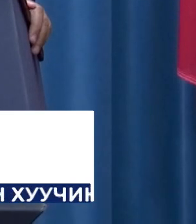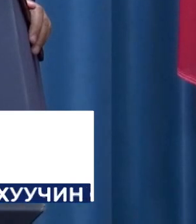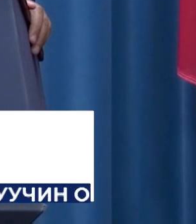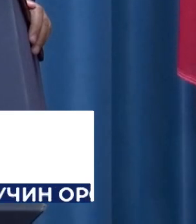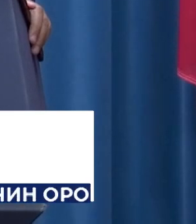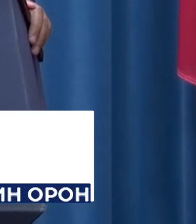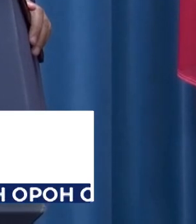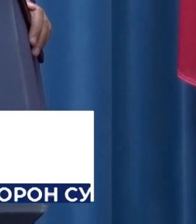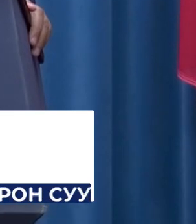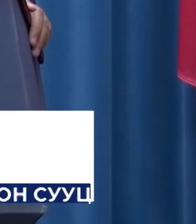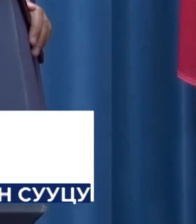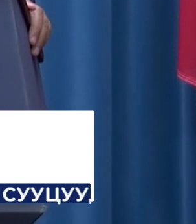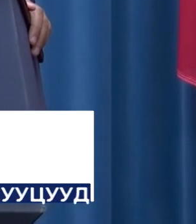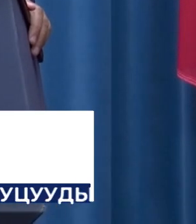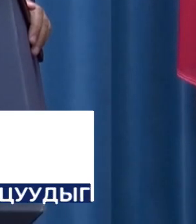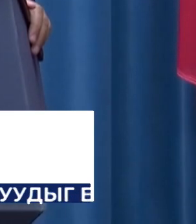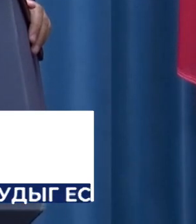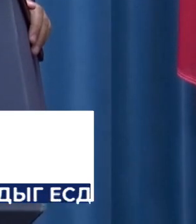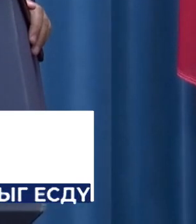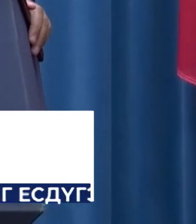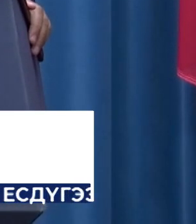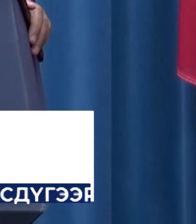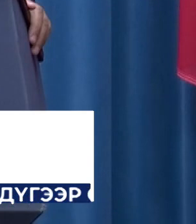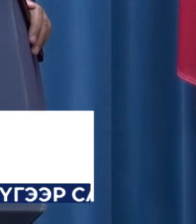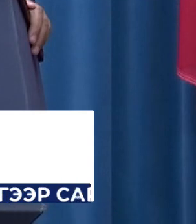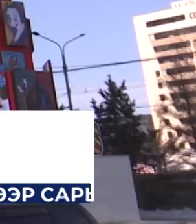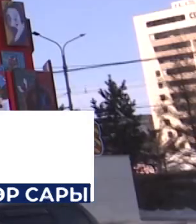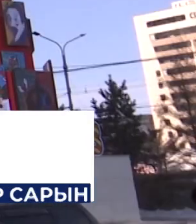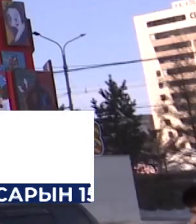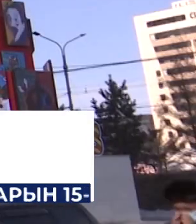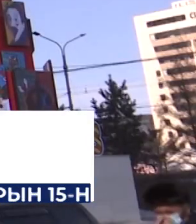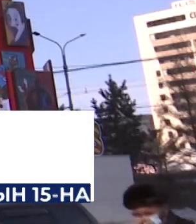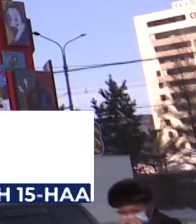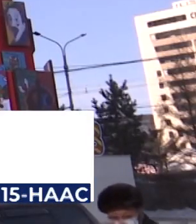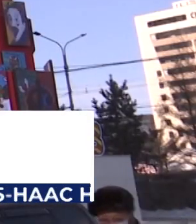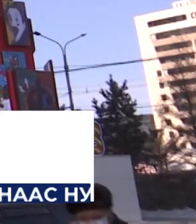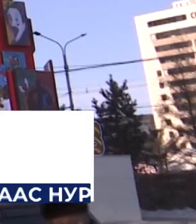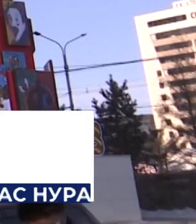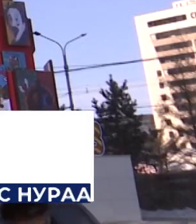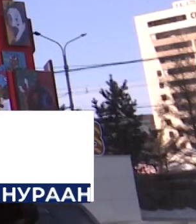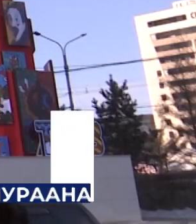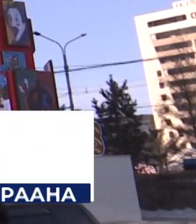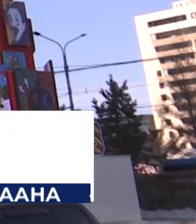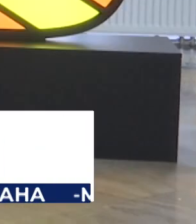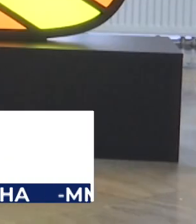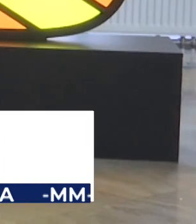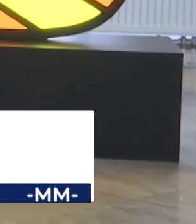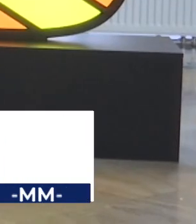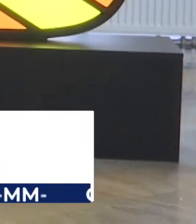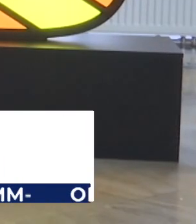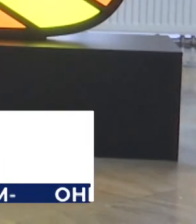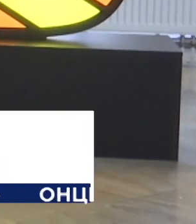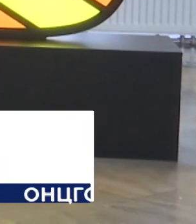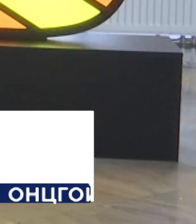эрчимжүүлэх тал дээр одоо сайд нарт үүрэг өгсөн ийм шийдвэр гарлаа. Худалдаа хөгжлийн банкнаас Монгол банкд төлөх ёстой